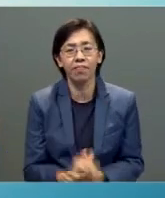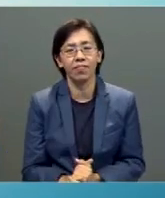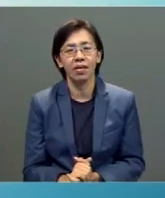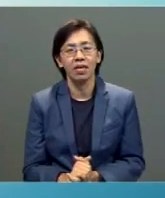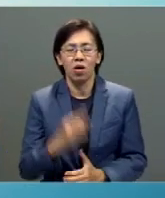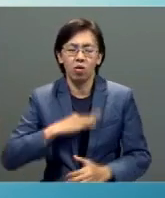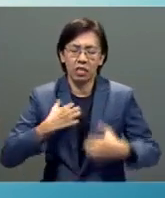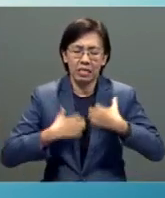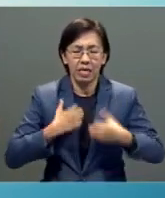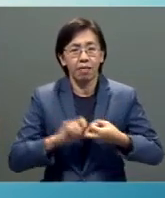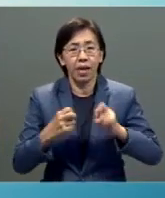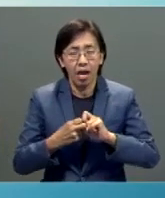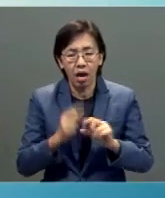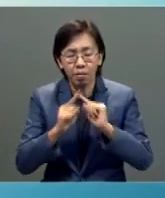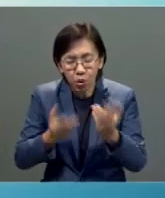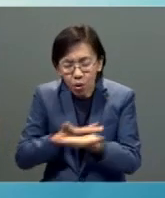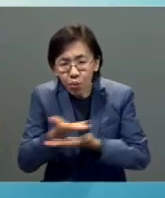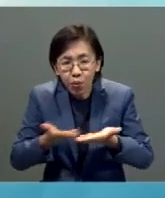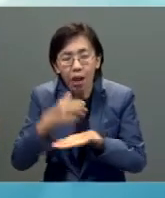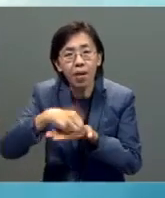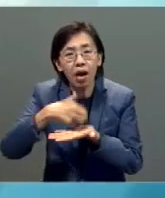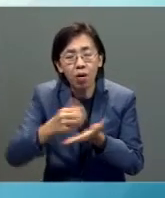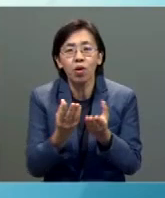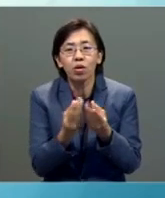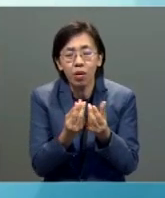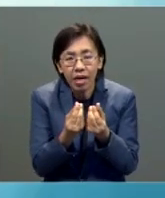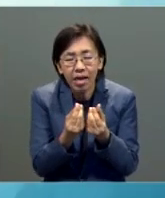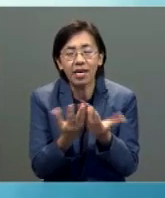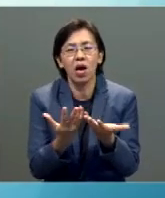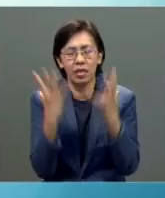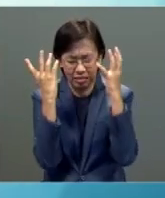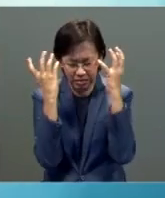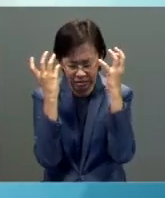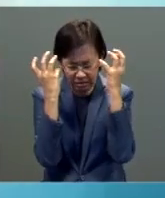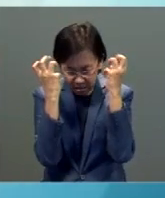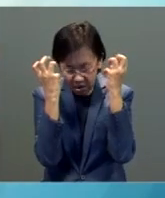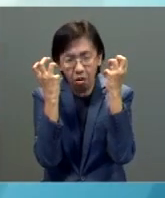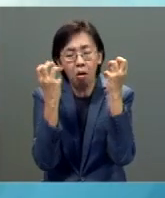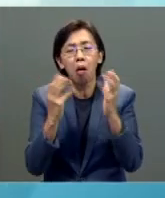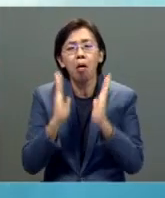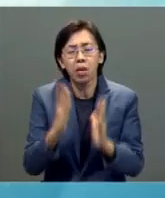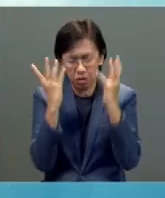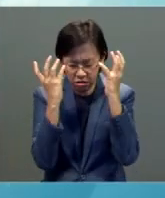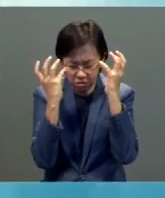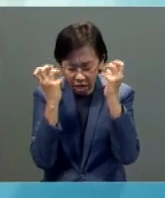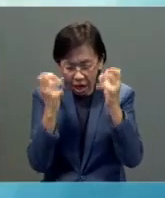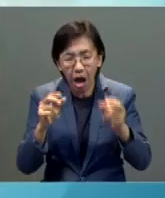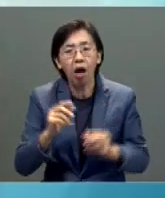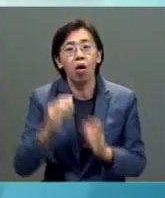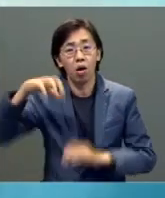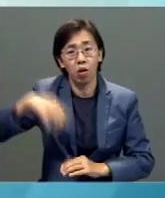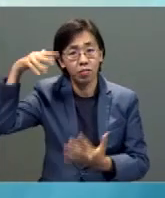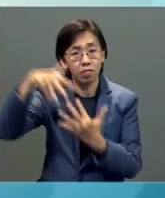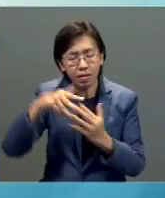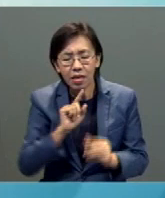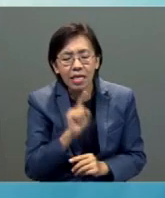างด้านอื่นๆเดี๋ยววันนี้จะมีการพูดคุยกันนะครับมีตัวเลขทางด้านความเครียดที่เกิดขึ้นจากการไปสำรวจโดยกรมสุขภาพจิตเดี๋ยวผมจ